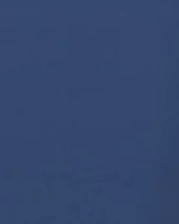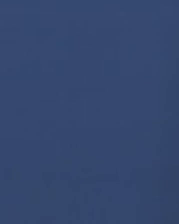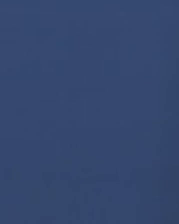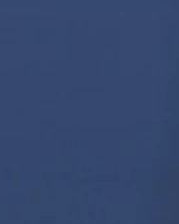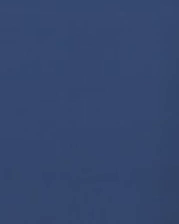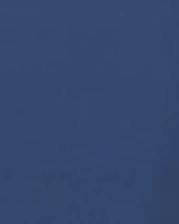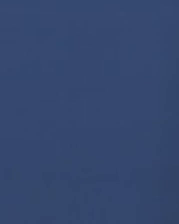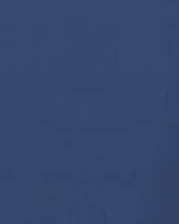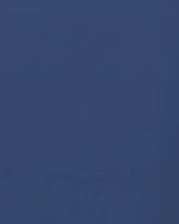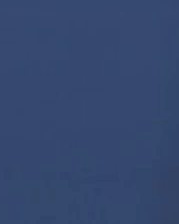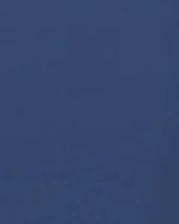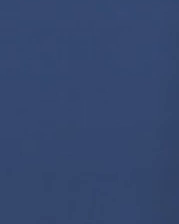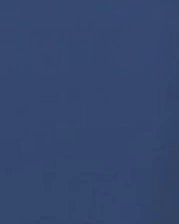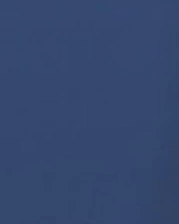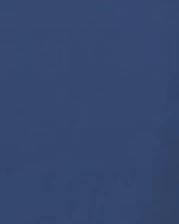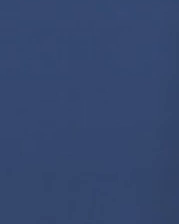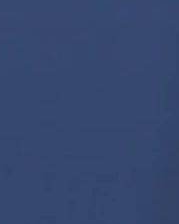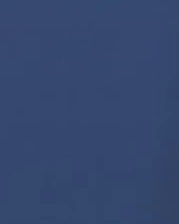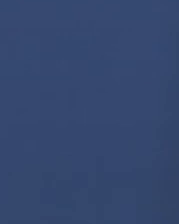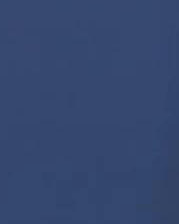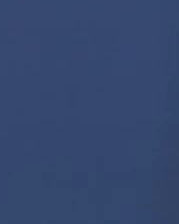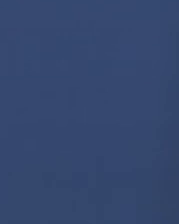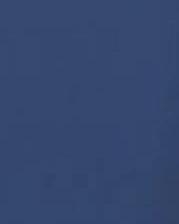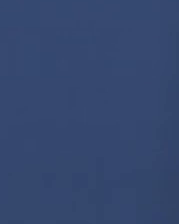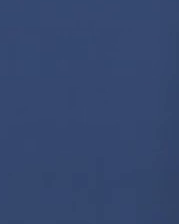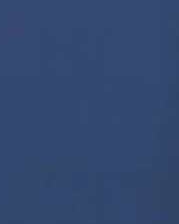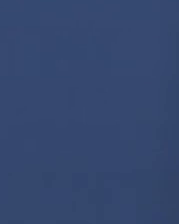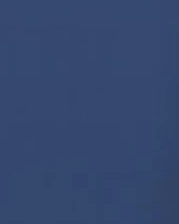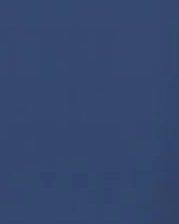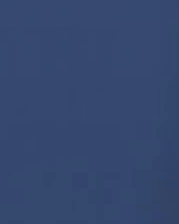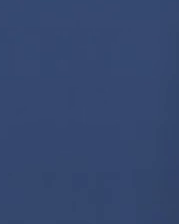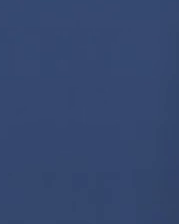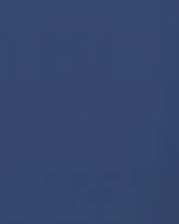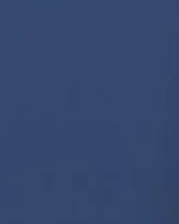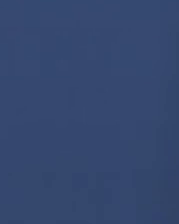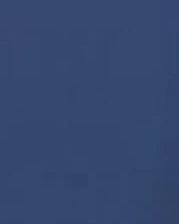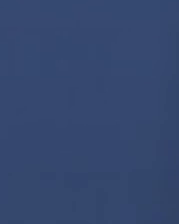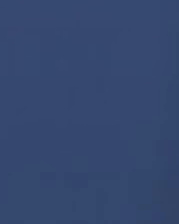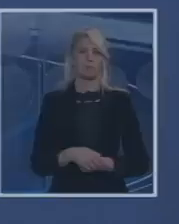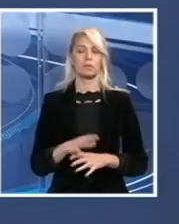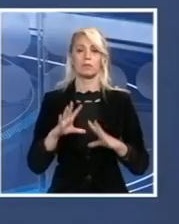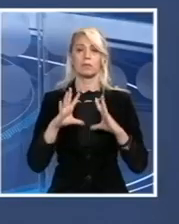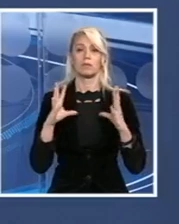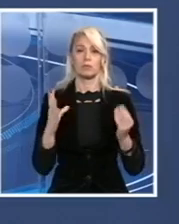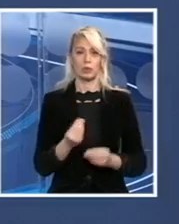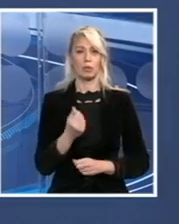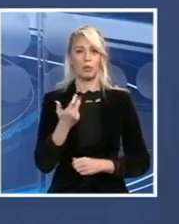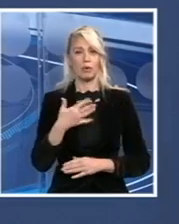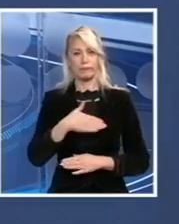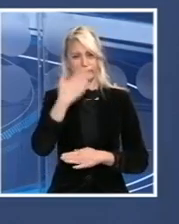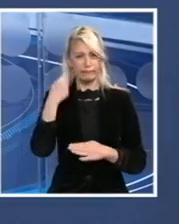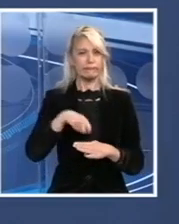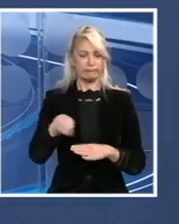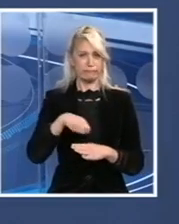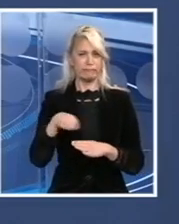procenat smrtnosti jeste u ovom momentu 1,92. Ukupan broj izlečenih